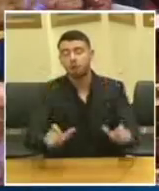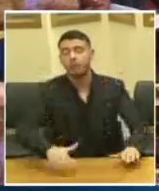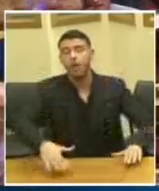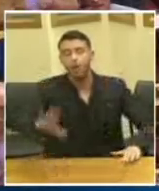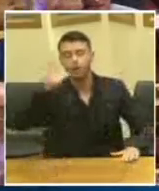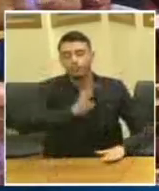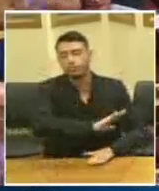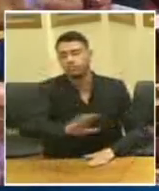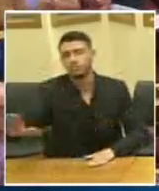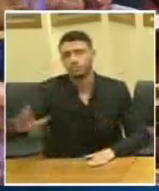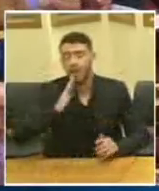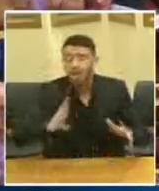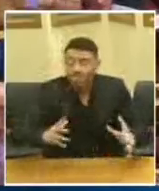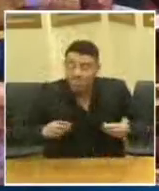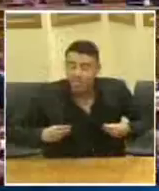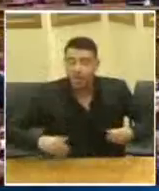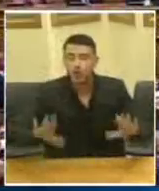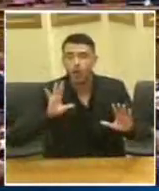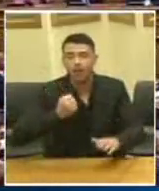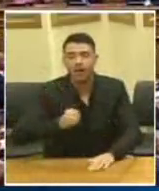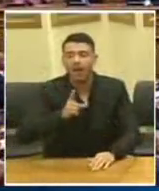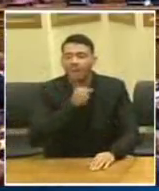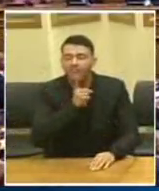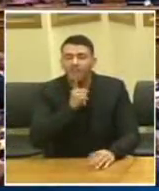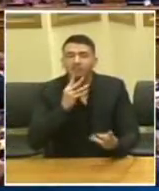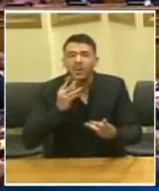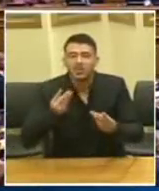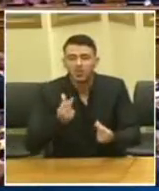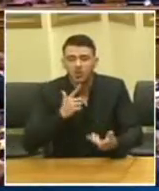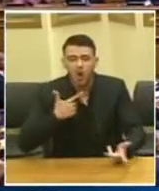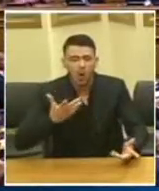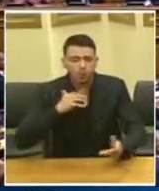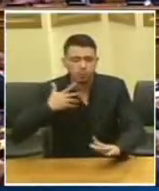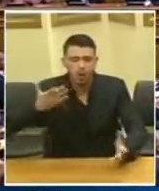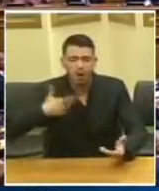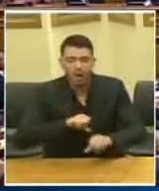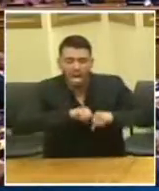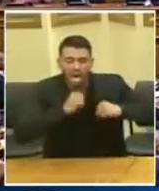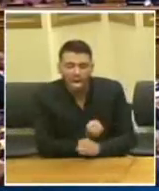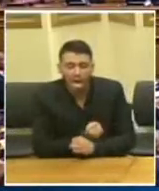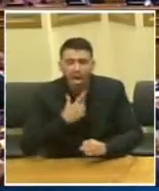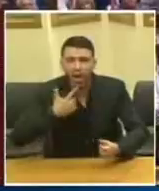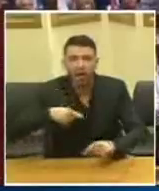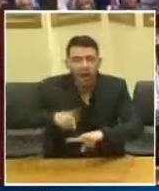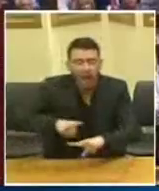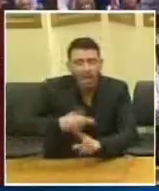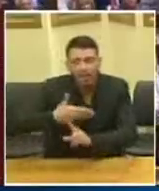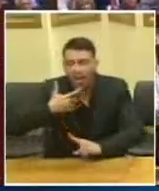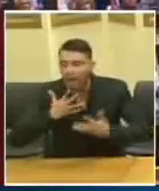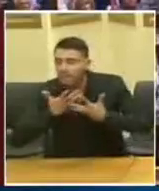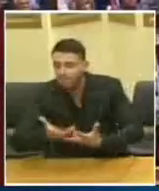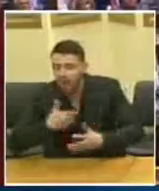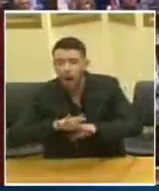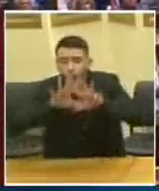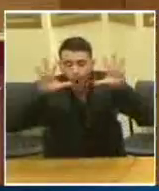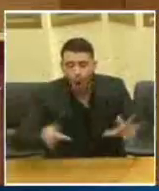Αρνούμε να αποδεχτώ αυτό το μίζερο και φοβικό ορισμό του πατριωτισμού που έδωσαν από